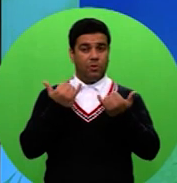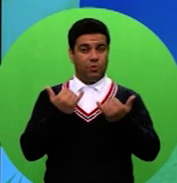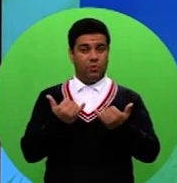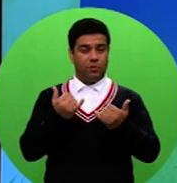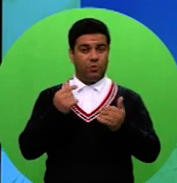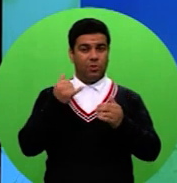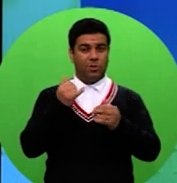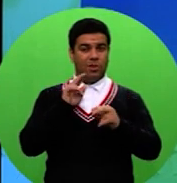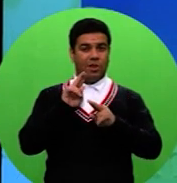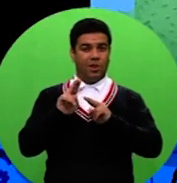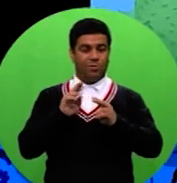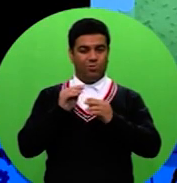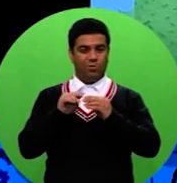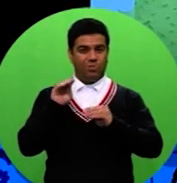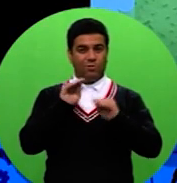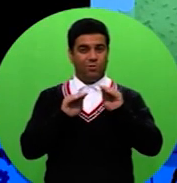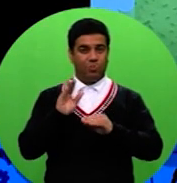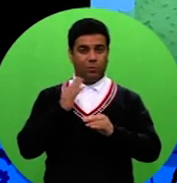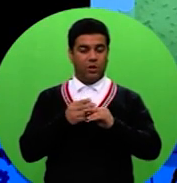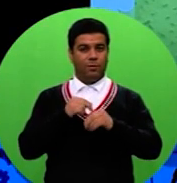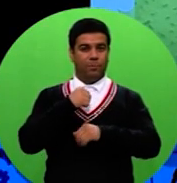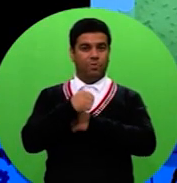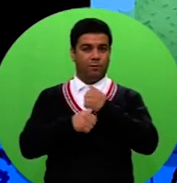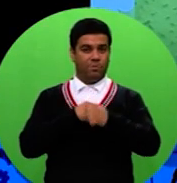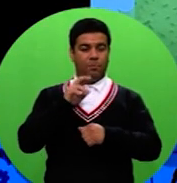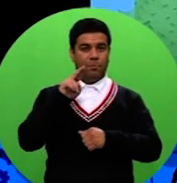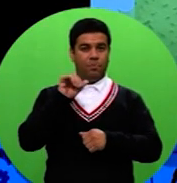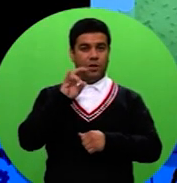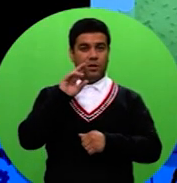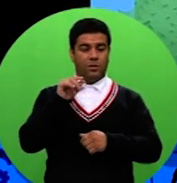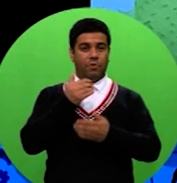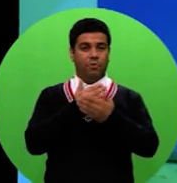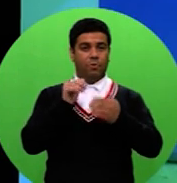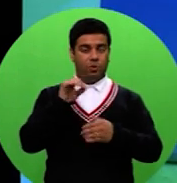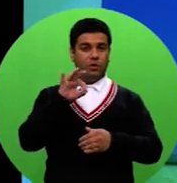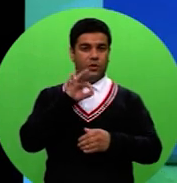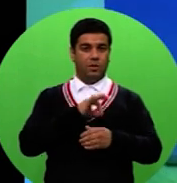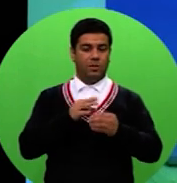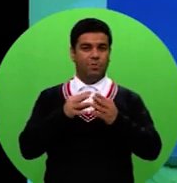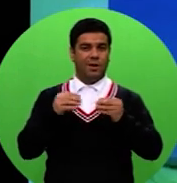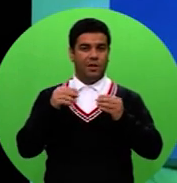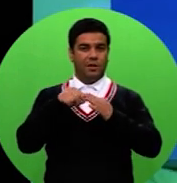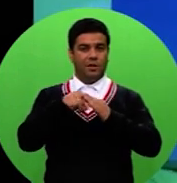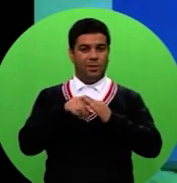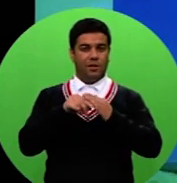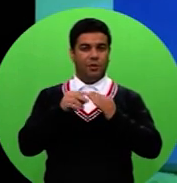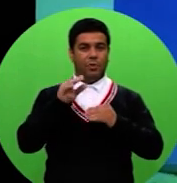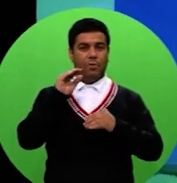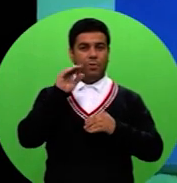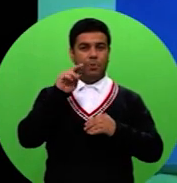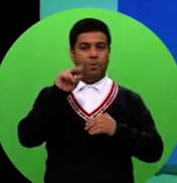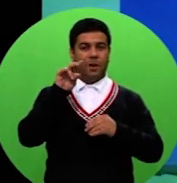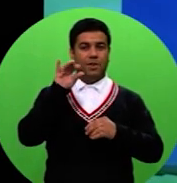Мы с вами сегодня лепим нашу панду. Посмотрите, пожалуйста, вы можете использовать пластилин 2